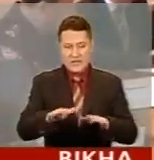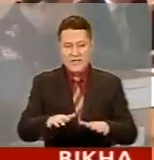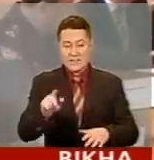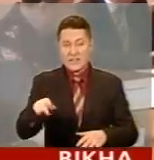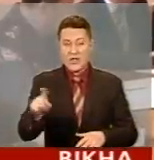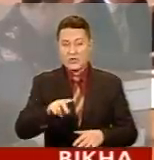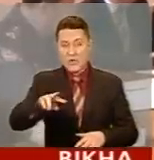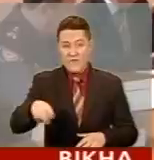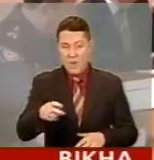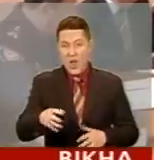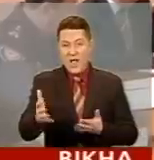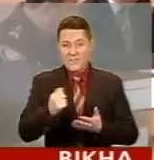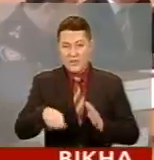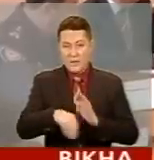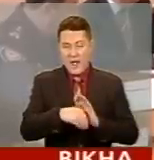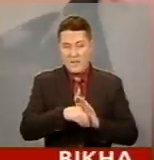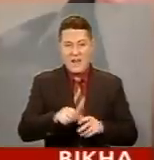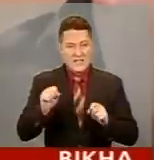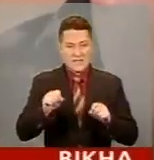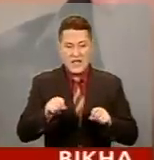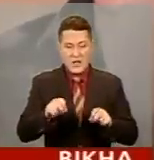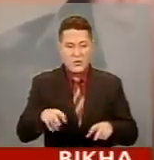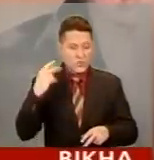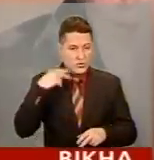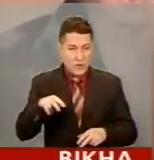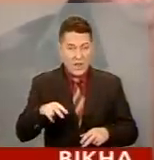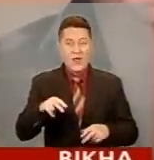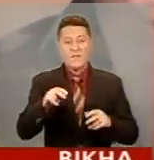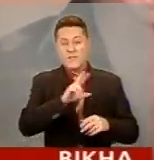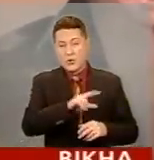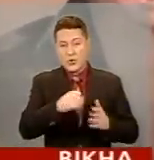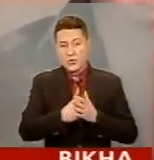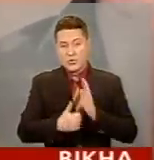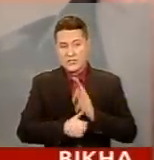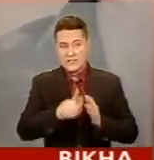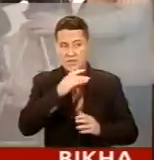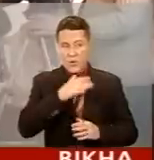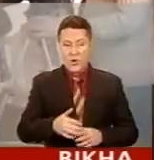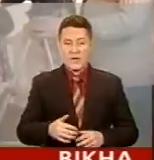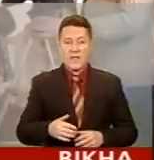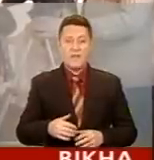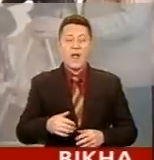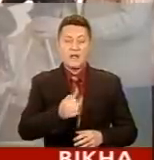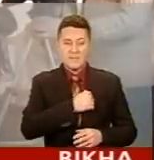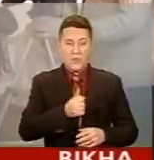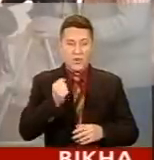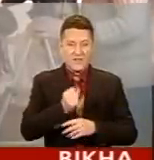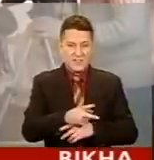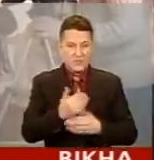вимагав та отримав хабара, чоловікові загрожує позбавлення волі від 3 до 6 років. З лав Збройних сил України його вже звільнили.